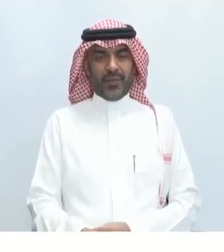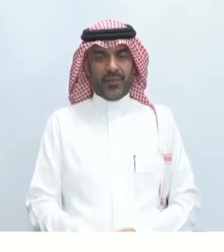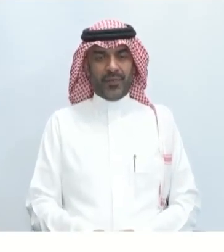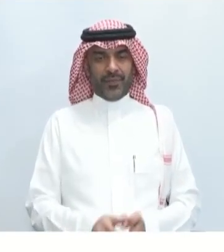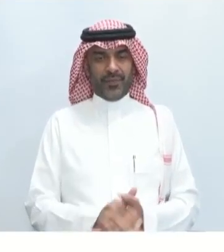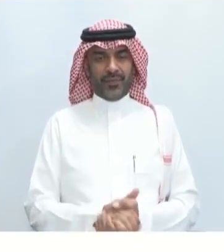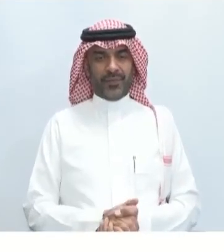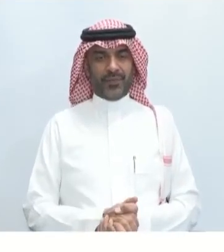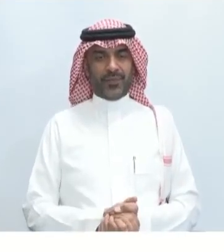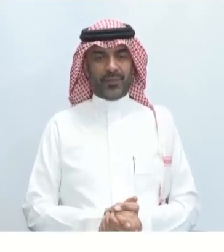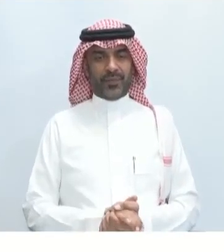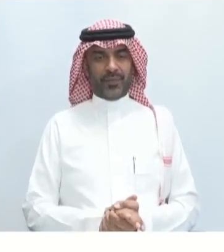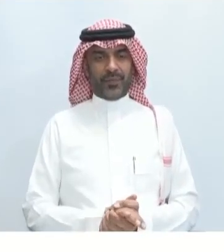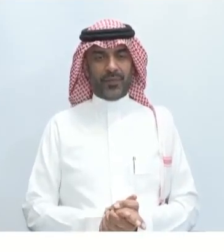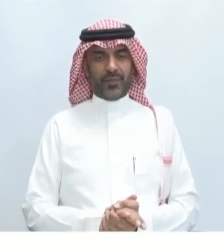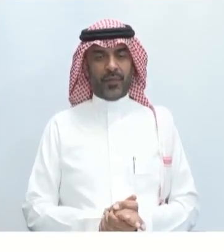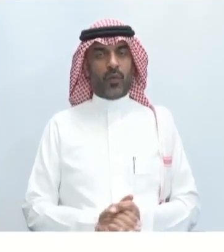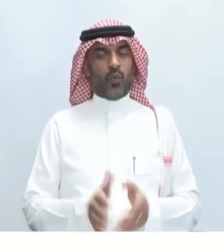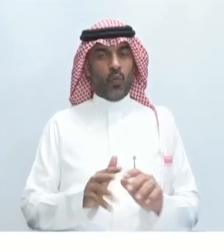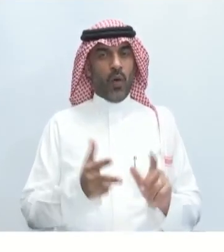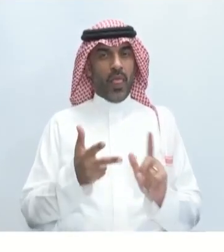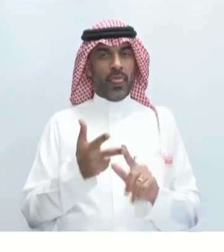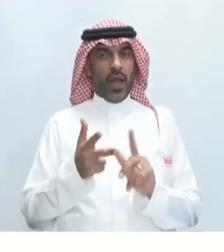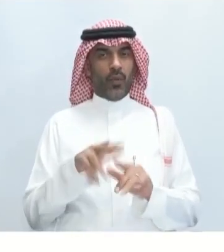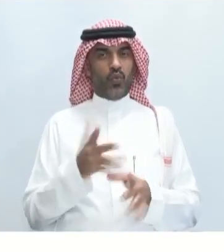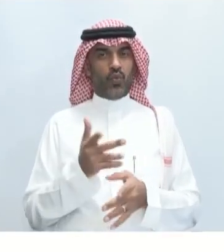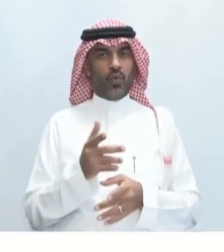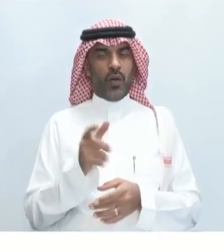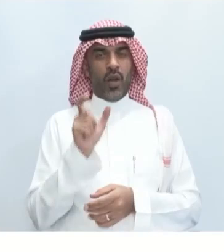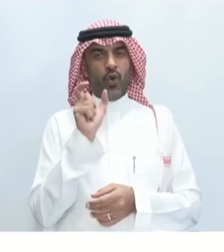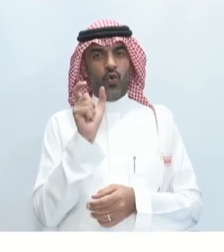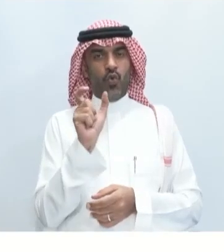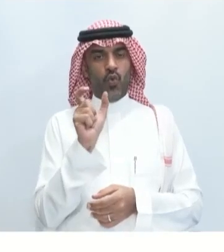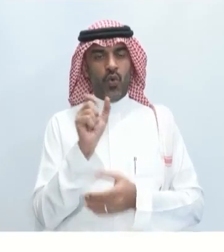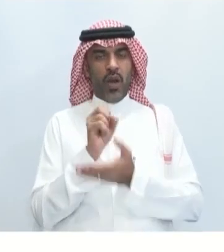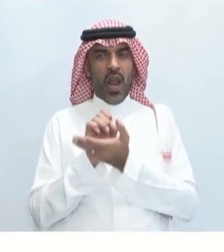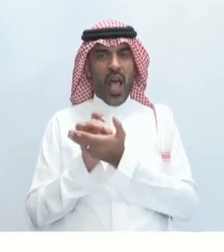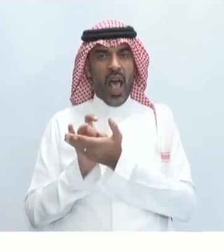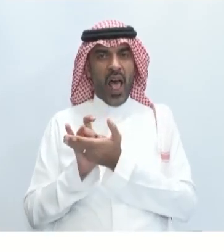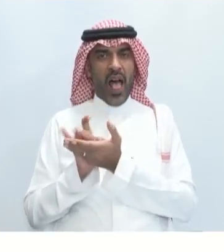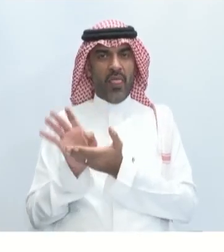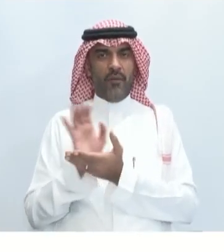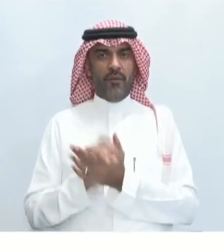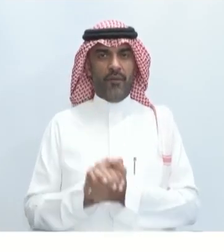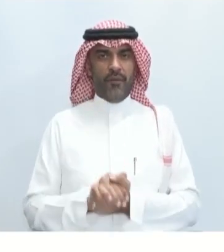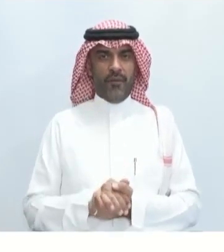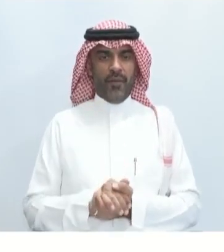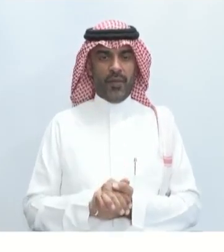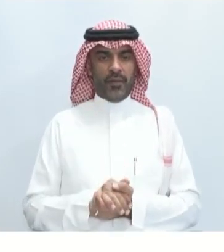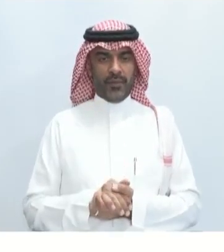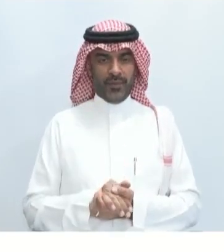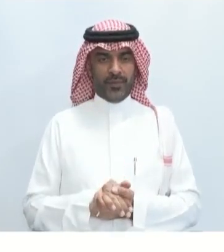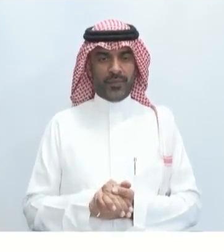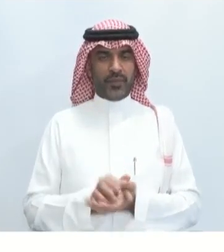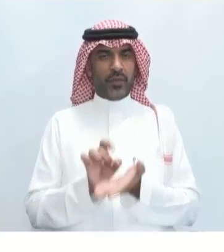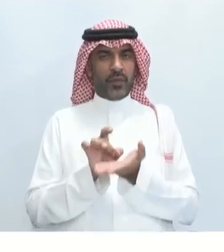بالفتحه على الالف والعلامه الثالثه للنوع الثالث الا وهي حذف النون تحذف